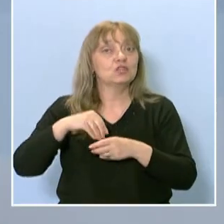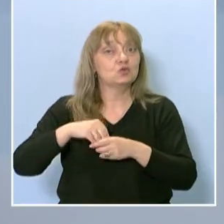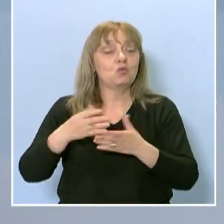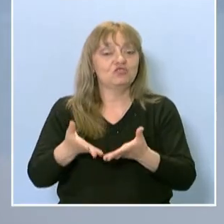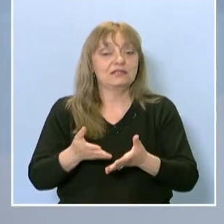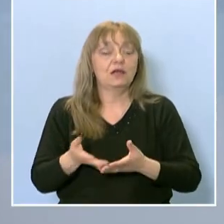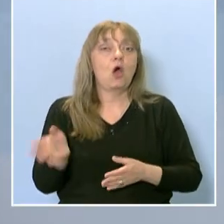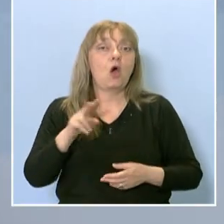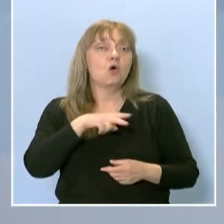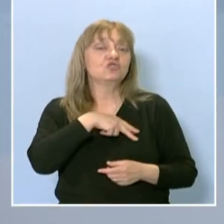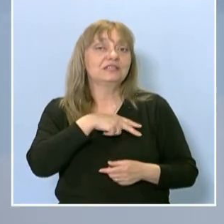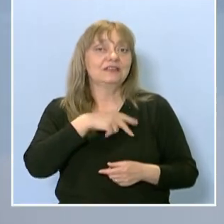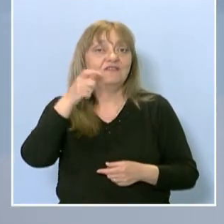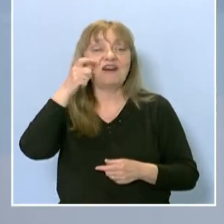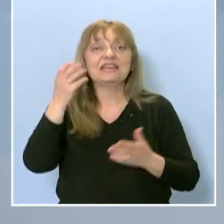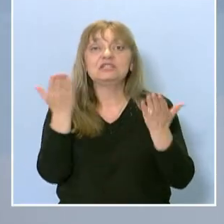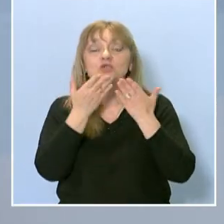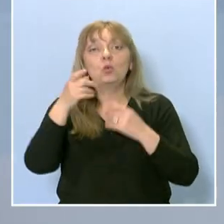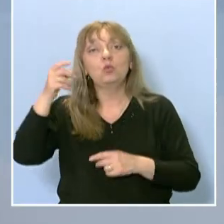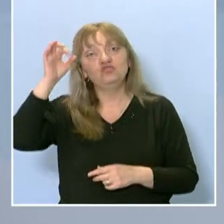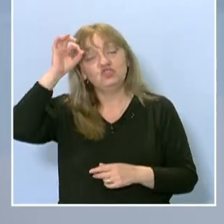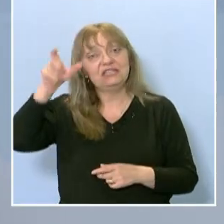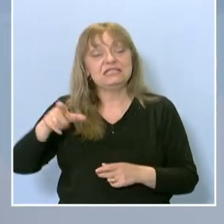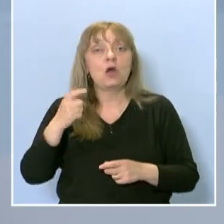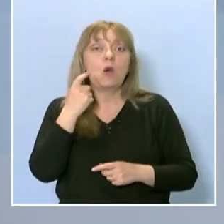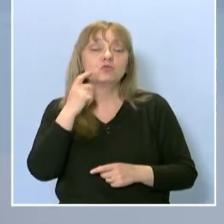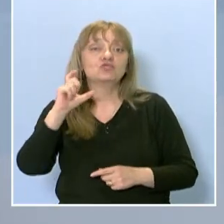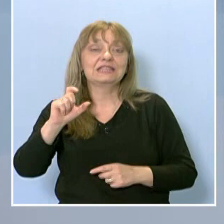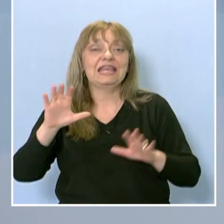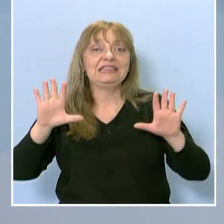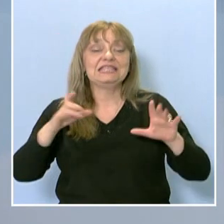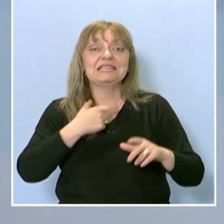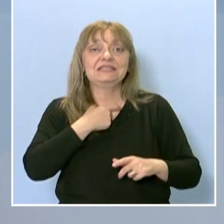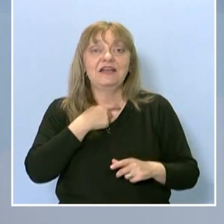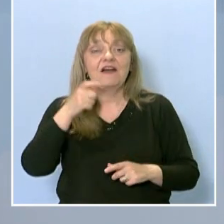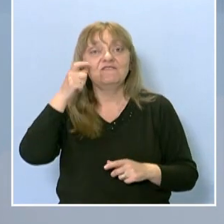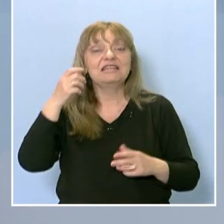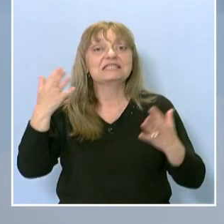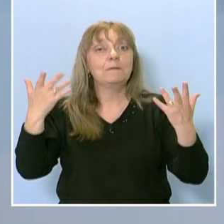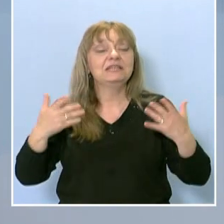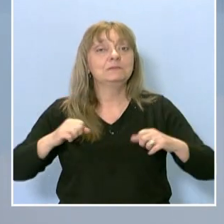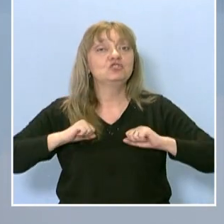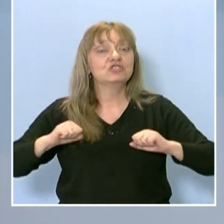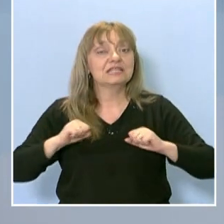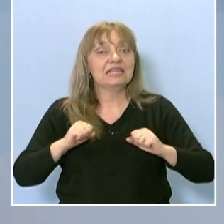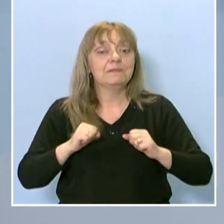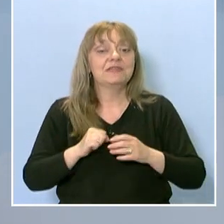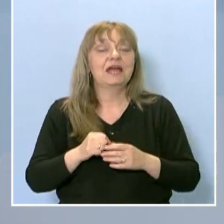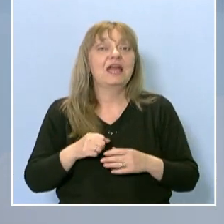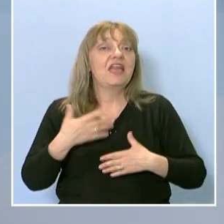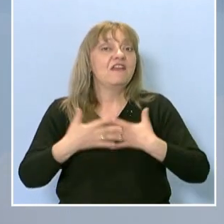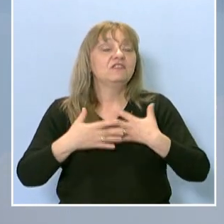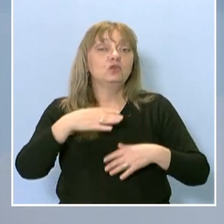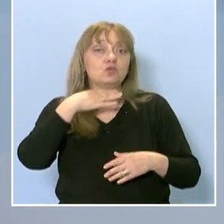А и още награди за варненски ученици. Божана Станева е десетокласничка във Варненската математическа гимназия, а в